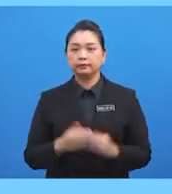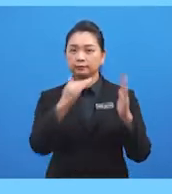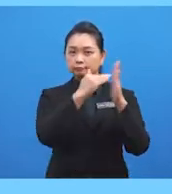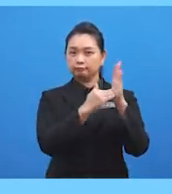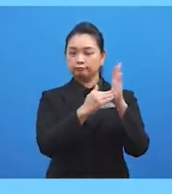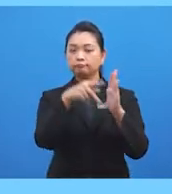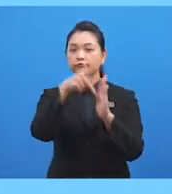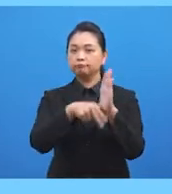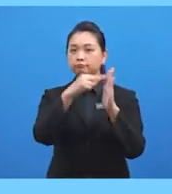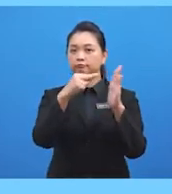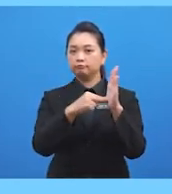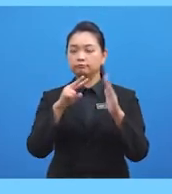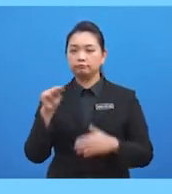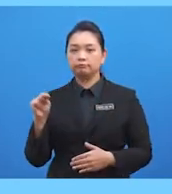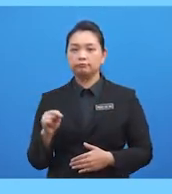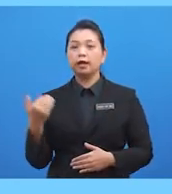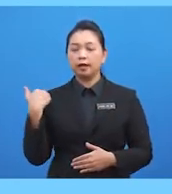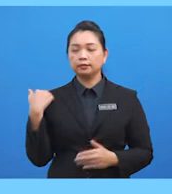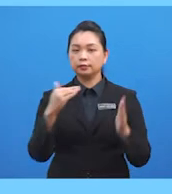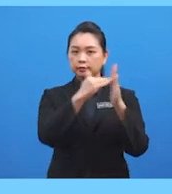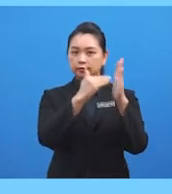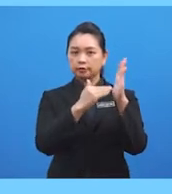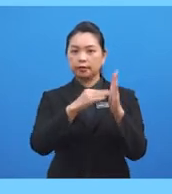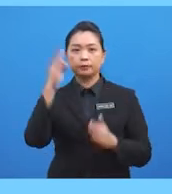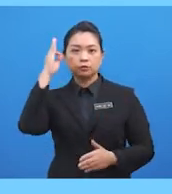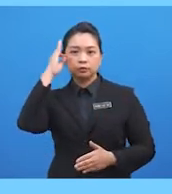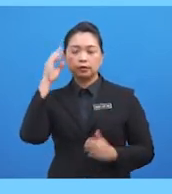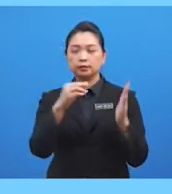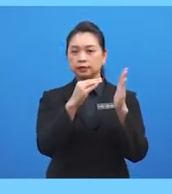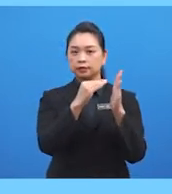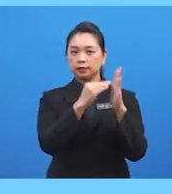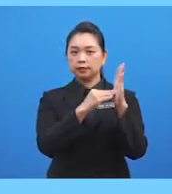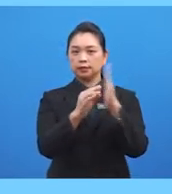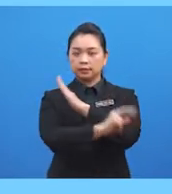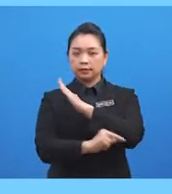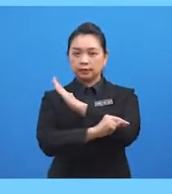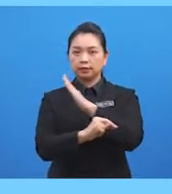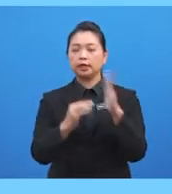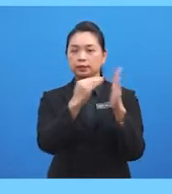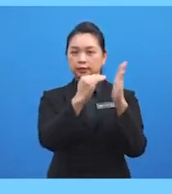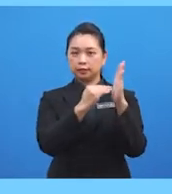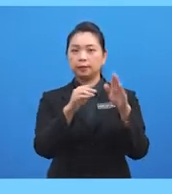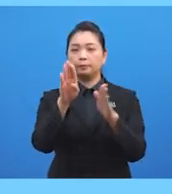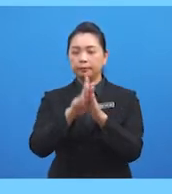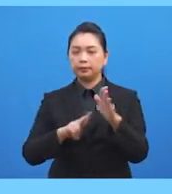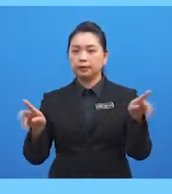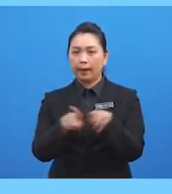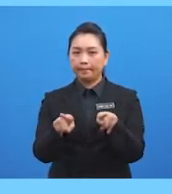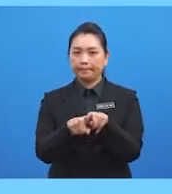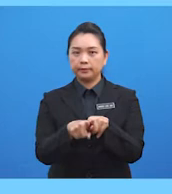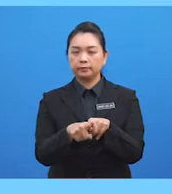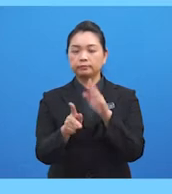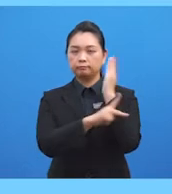dibahagikan kepada senarai persekutuan, senarai negeri dan senarai bersama. Parlimen berkuasa